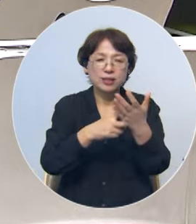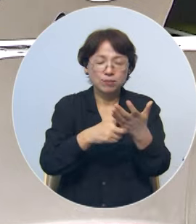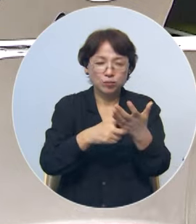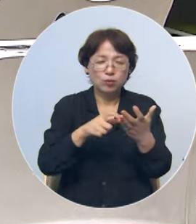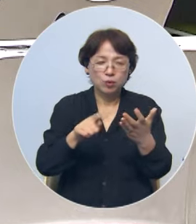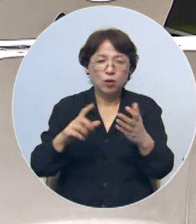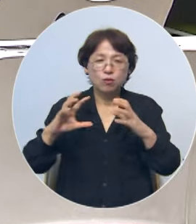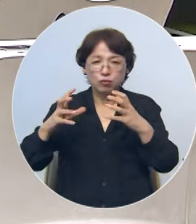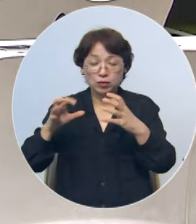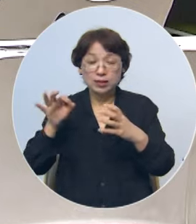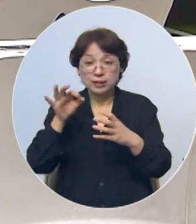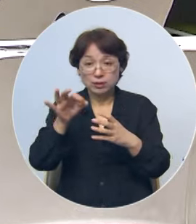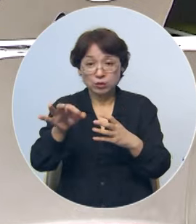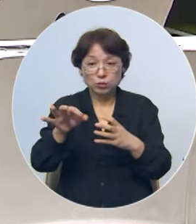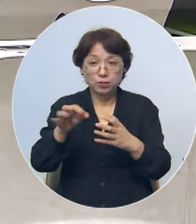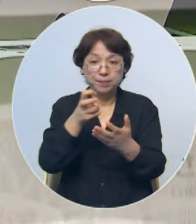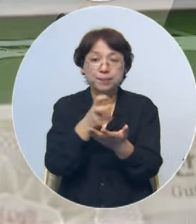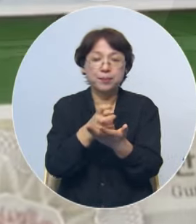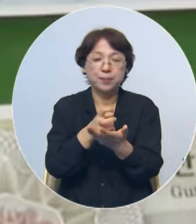명시하는 내용이 골자입니다.